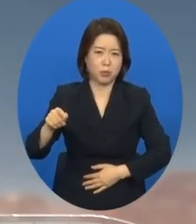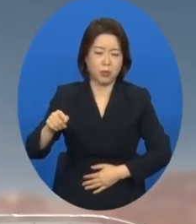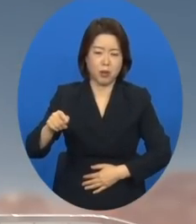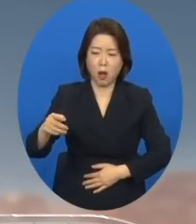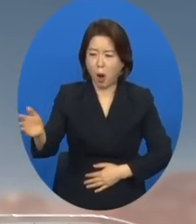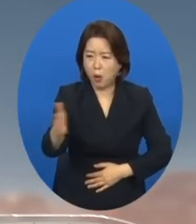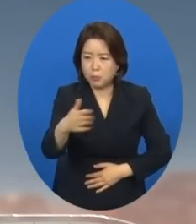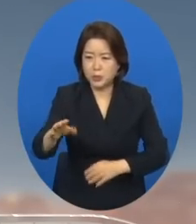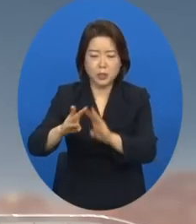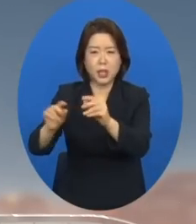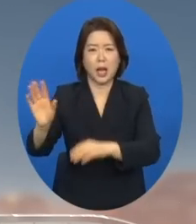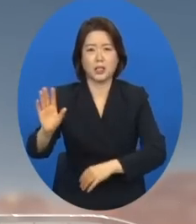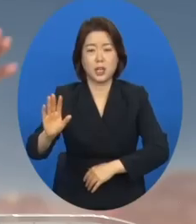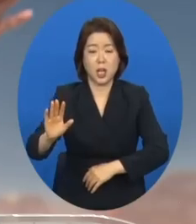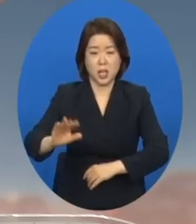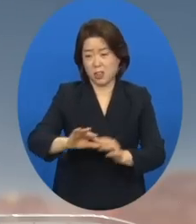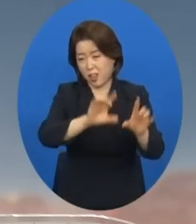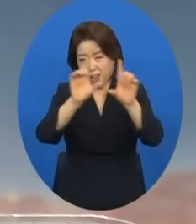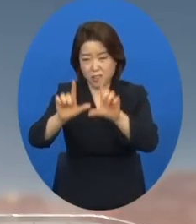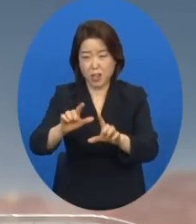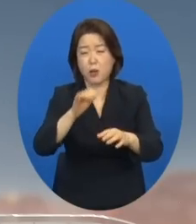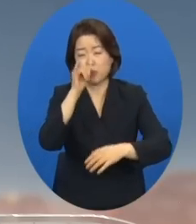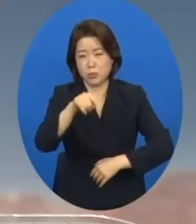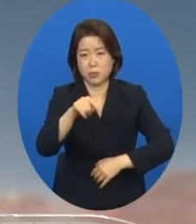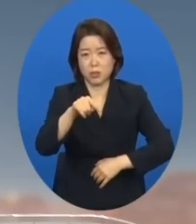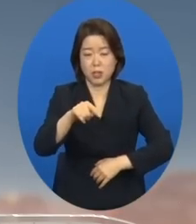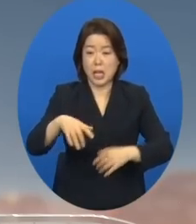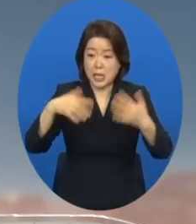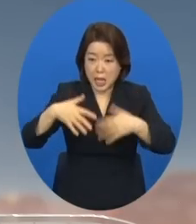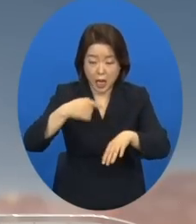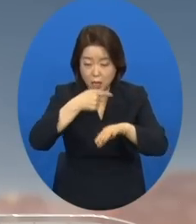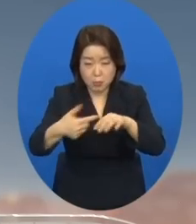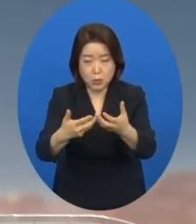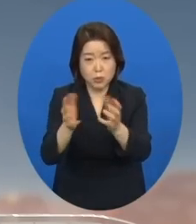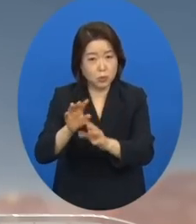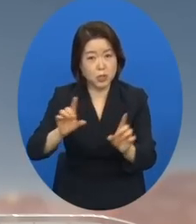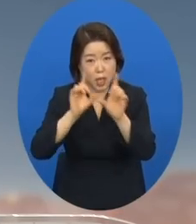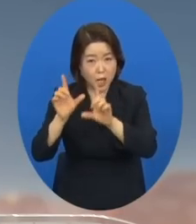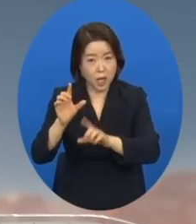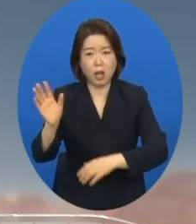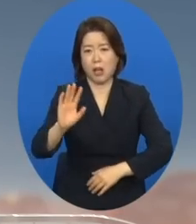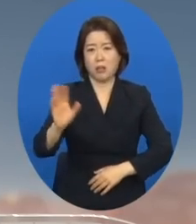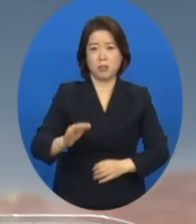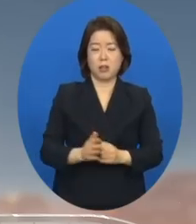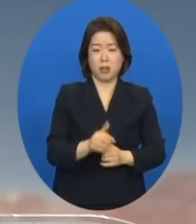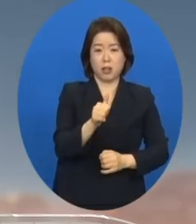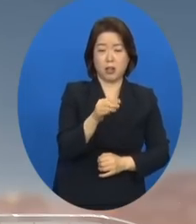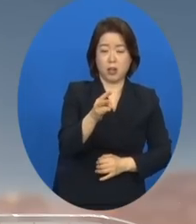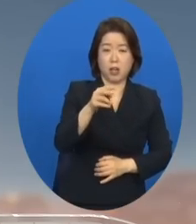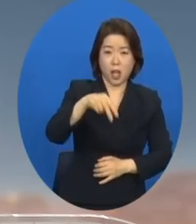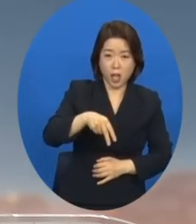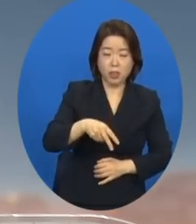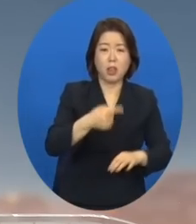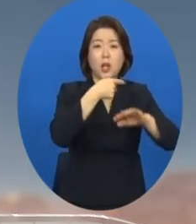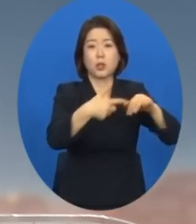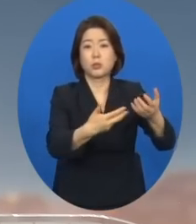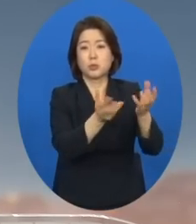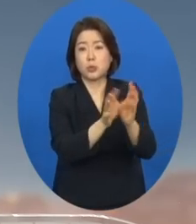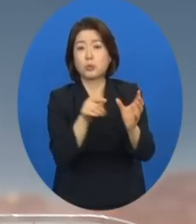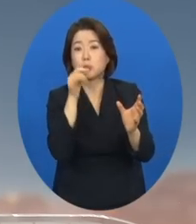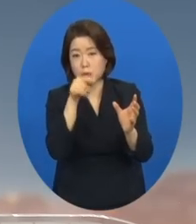비어있는 땅이 아니에요 그럼 뭐 굉장히 그 약한 민족이 사느냐 오늘 본문에 보시면 해적 속이 있어요 해쪽